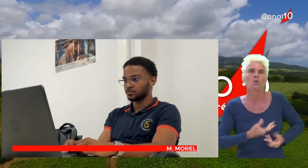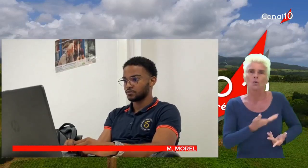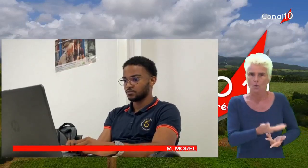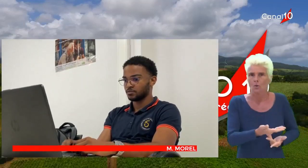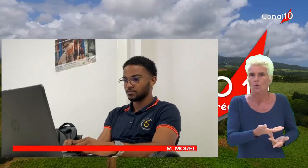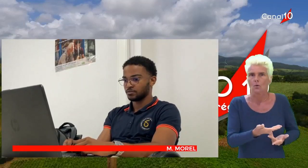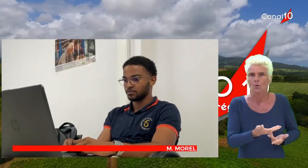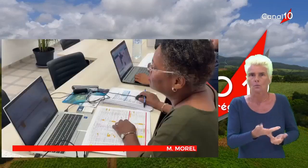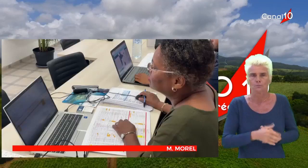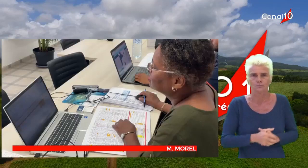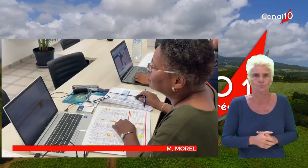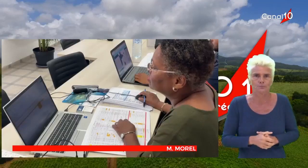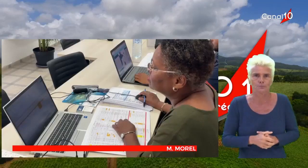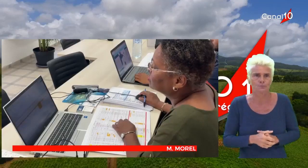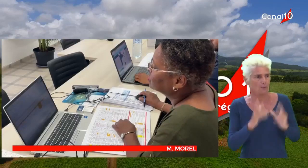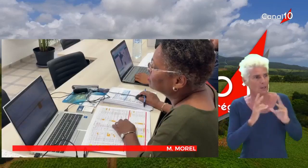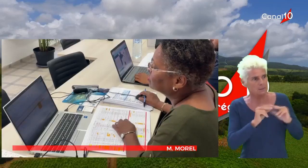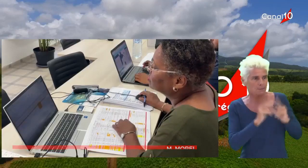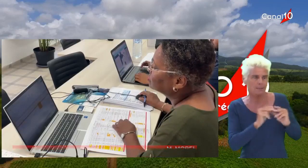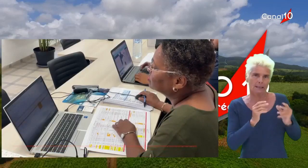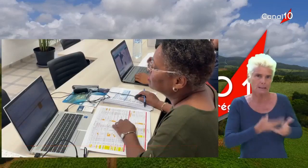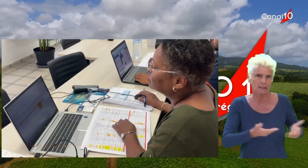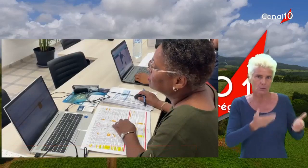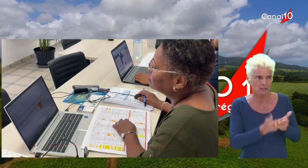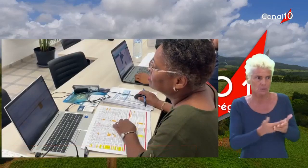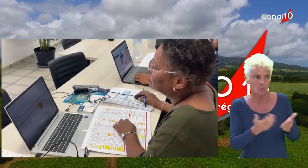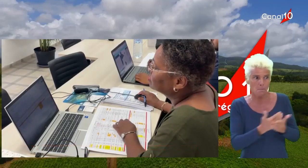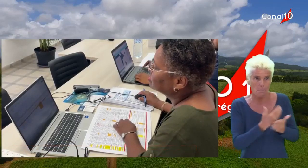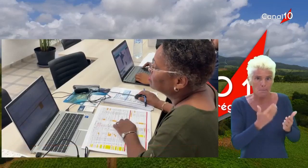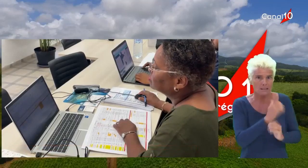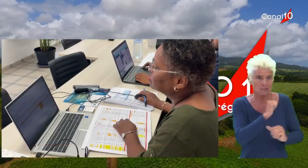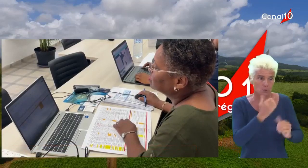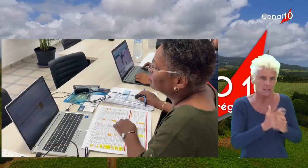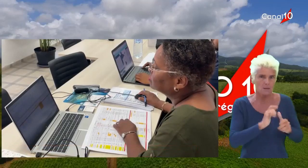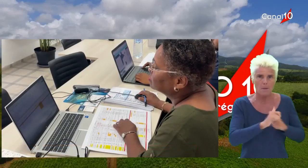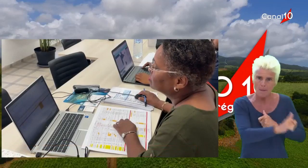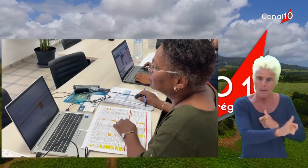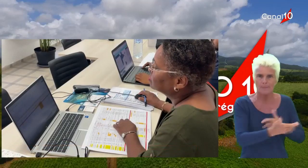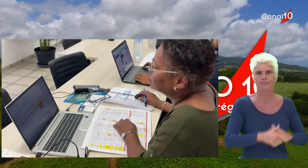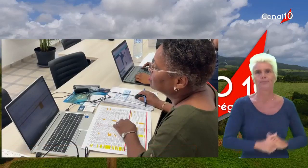rencontrant les gens et en leur expliquant un peu comment comment se passe la